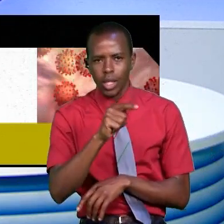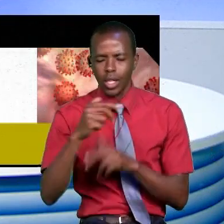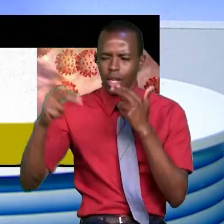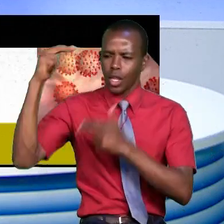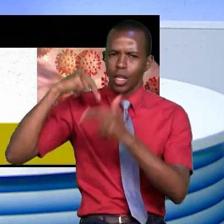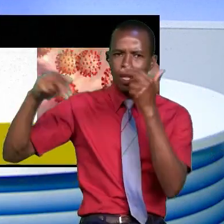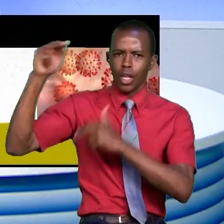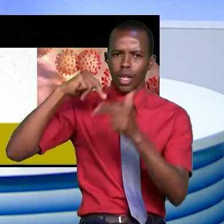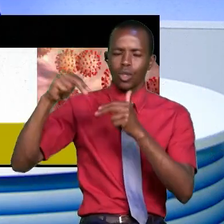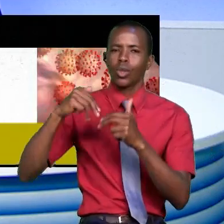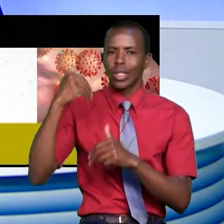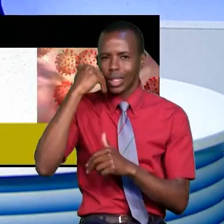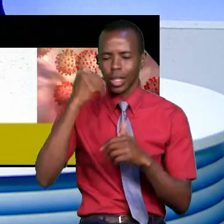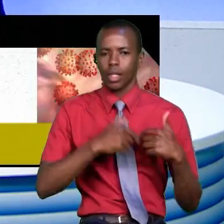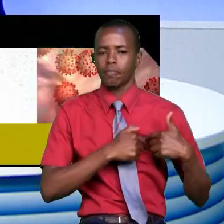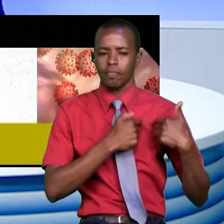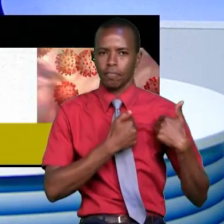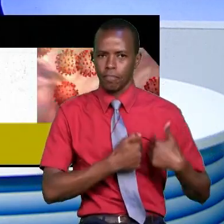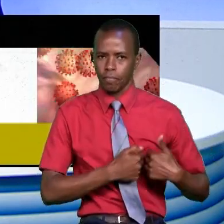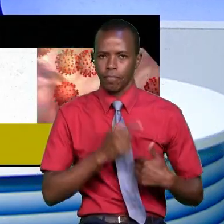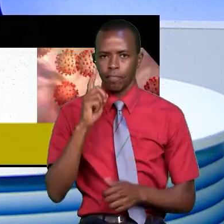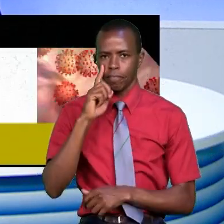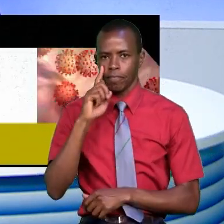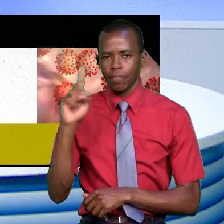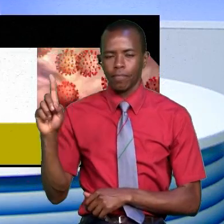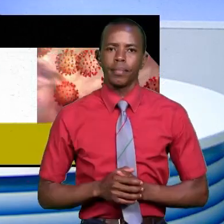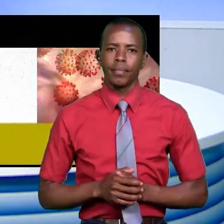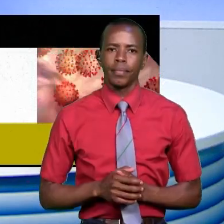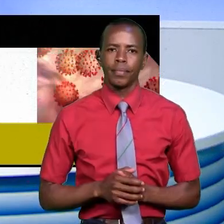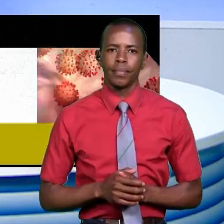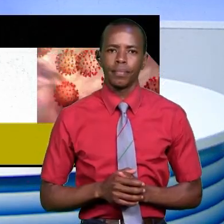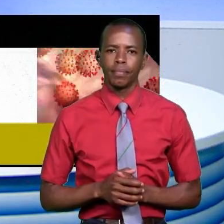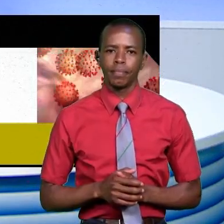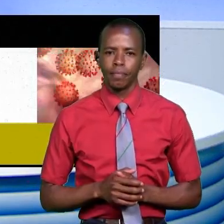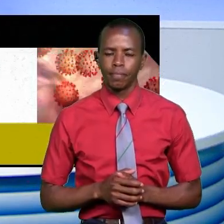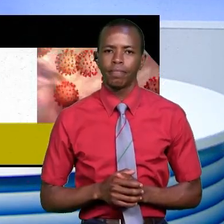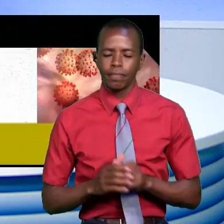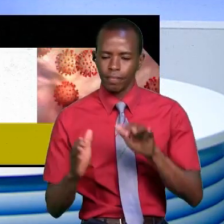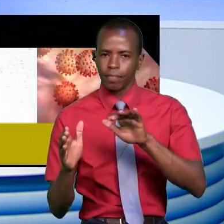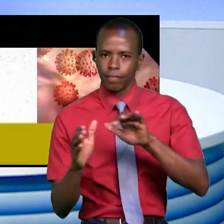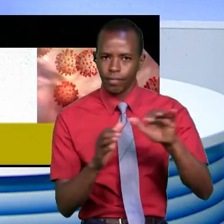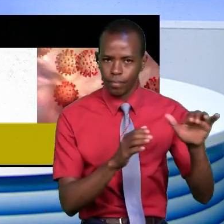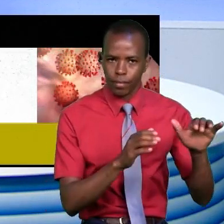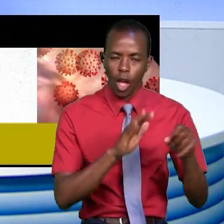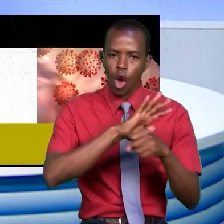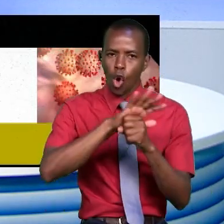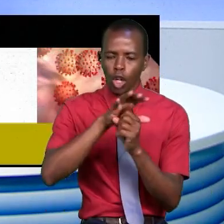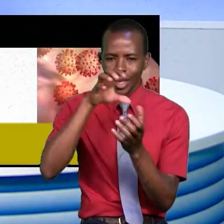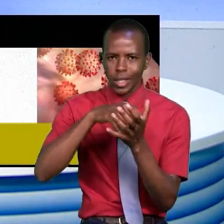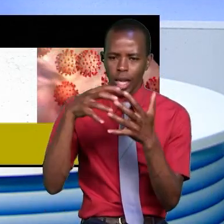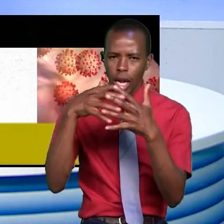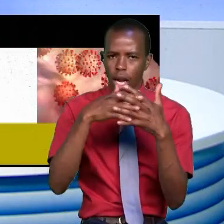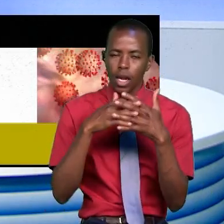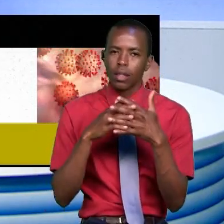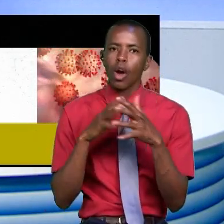historia ya kusumbuliwa na ugonjwa wa moyo. Apollo James na taarifa hiyo. Hivi sasa visa vya ugonjwa wa corona Marekani